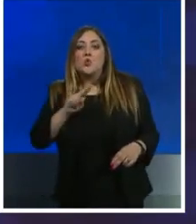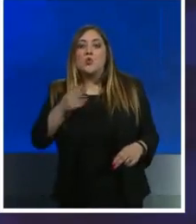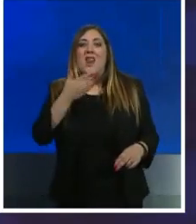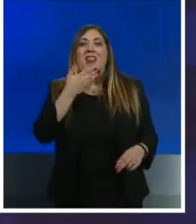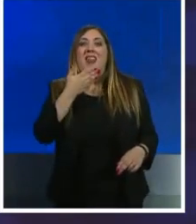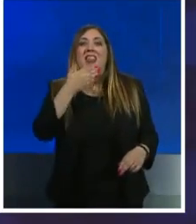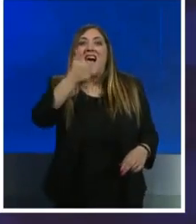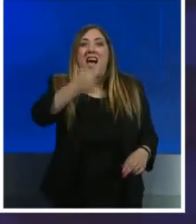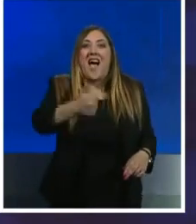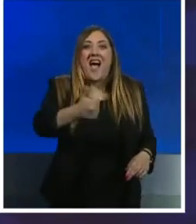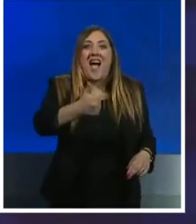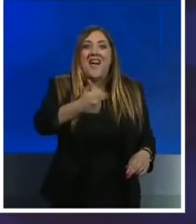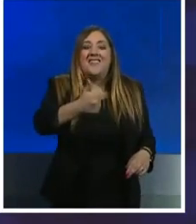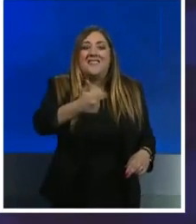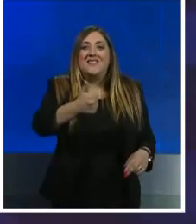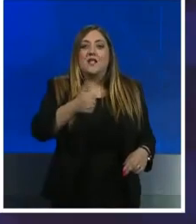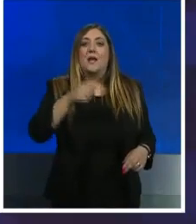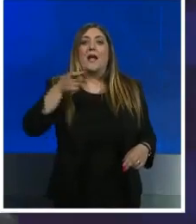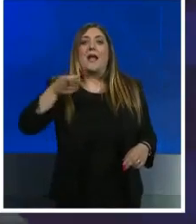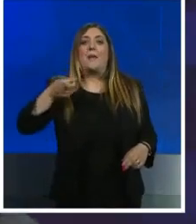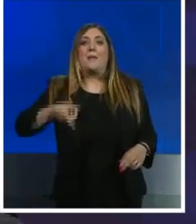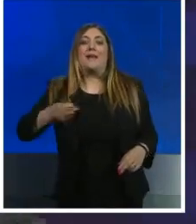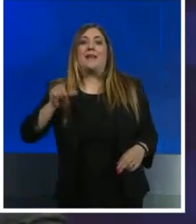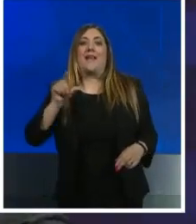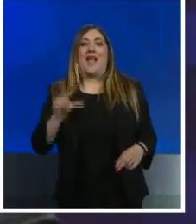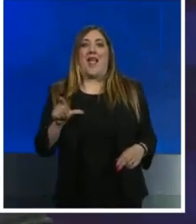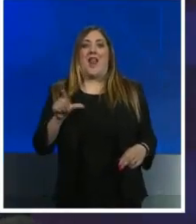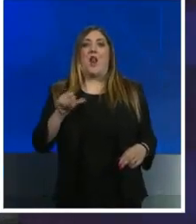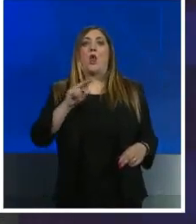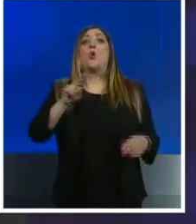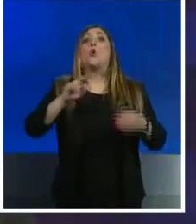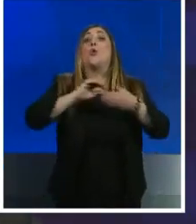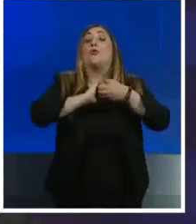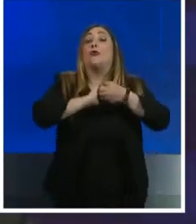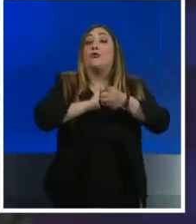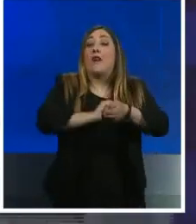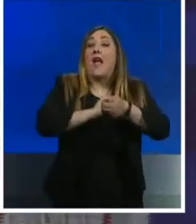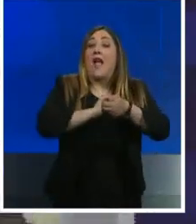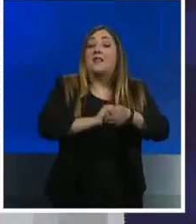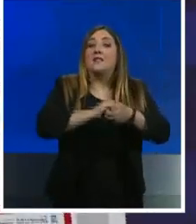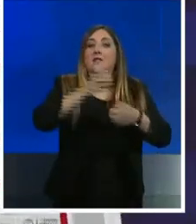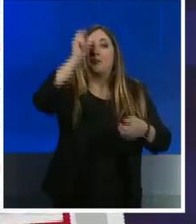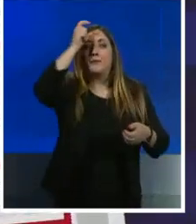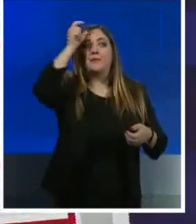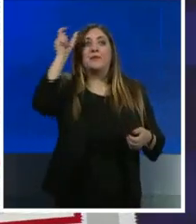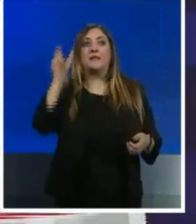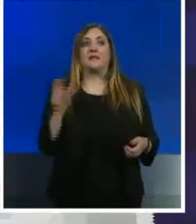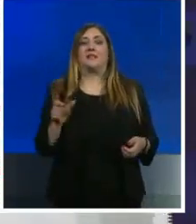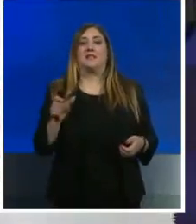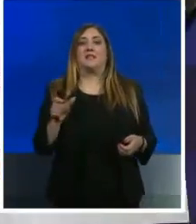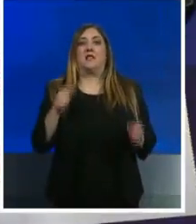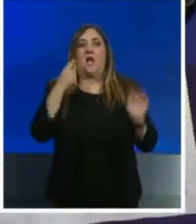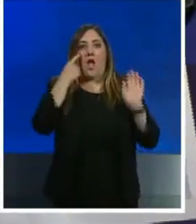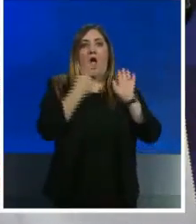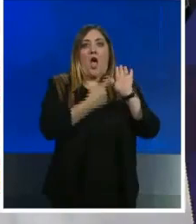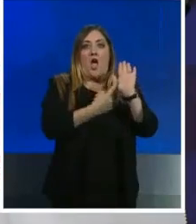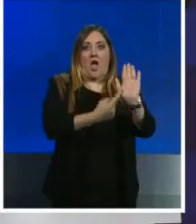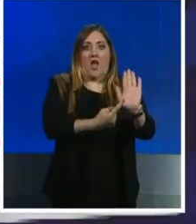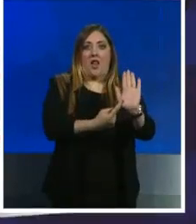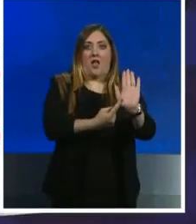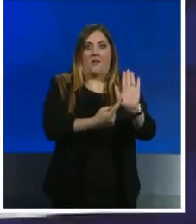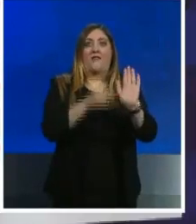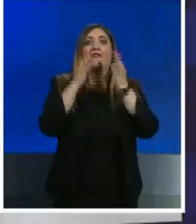u huma friends tal-Ministri. Jekk il-kamera timkwadra hekk joġobkom if you could, għaw